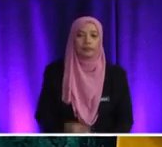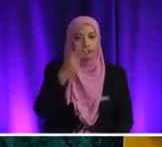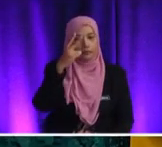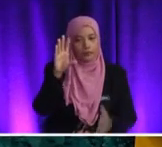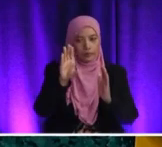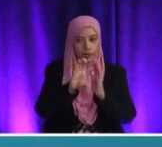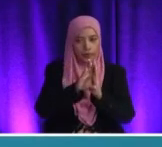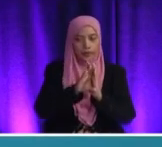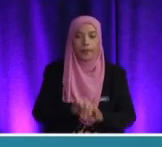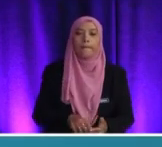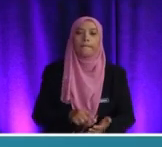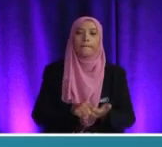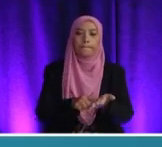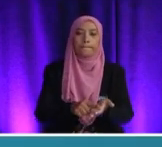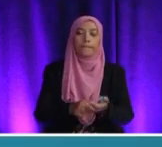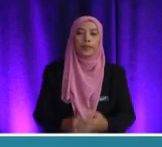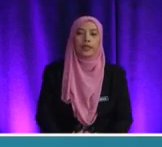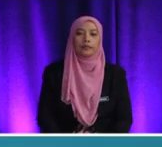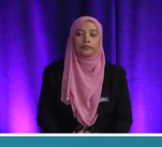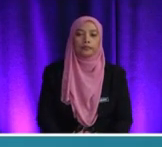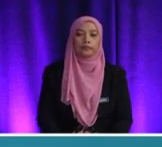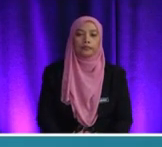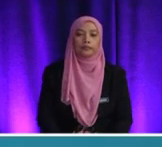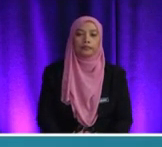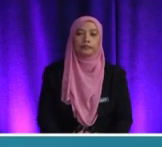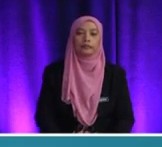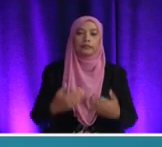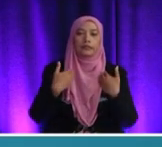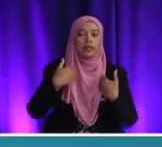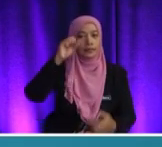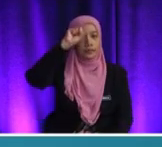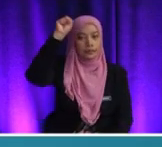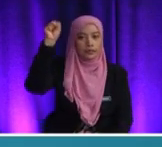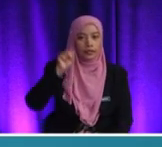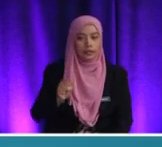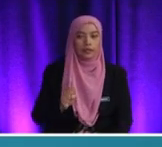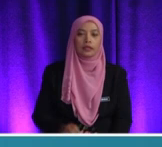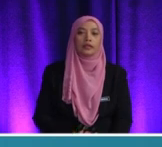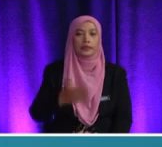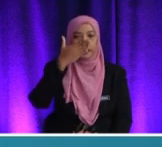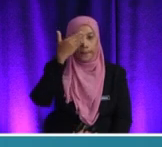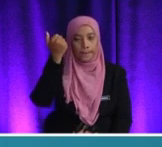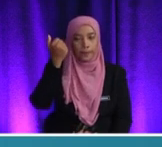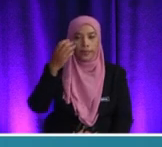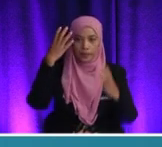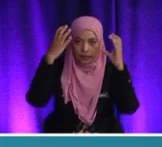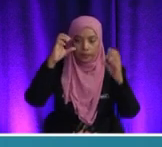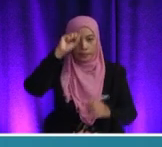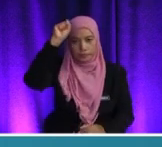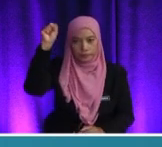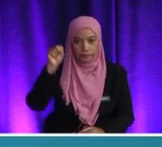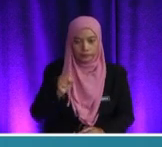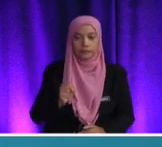ya Nah gambar kawan-kawan kita ke selain aadat Anda suka disitu sebab C guna tanya apa